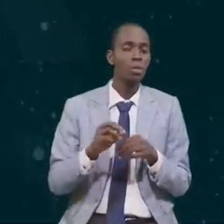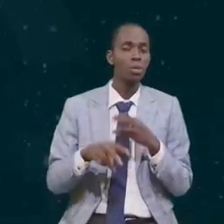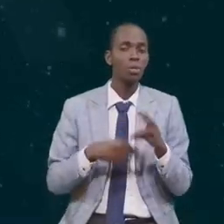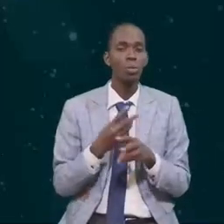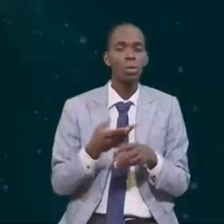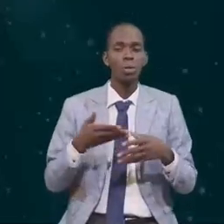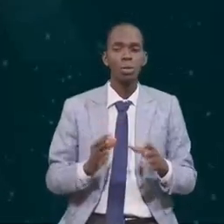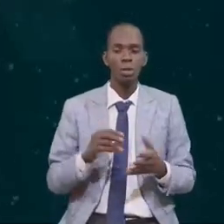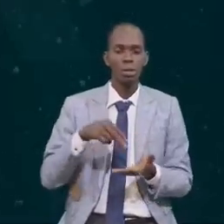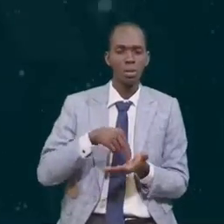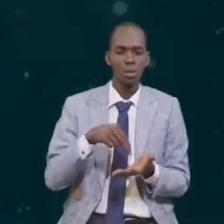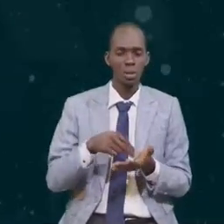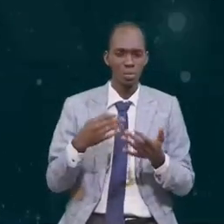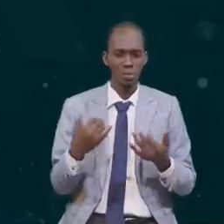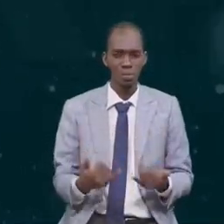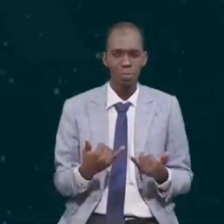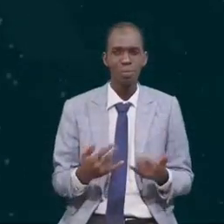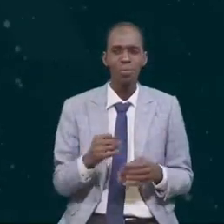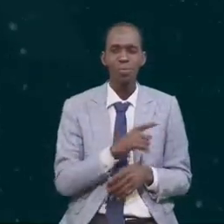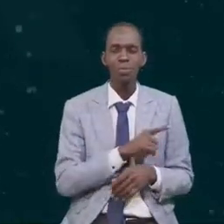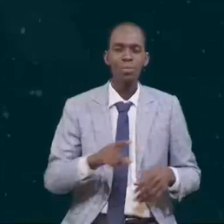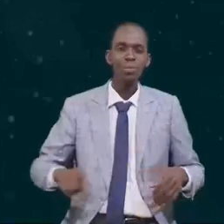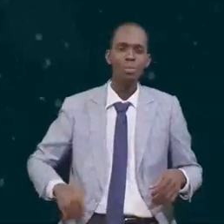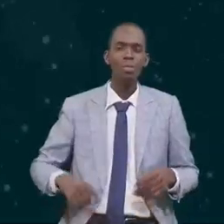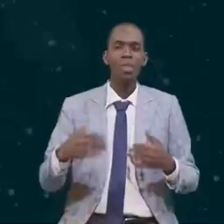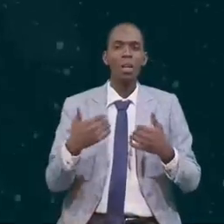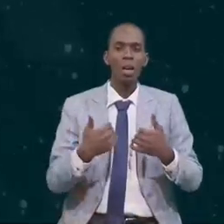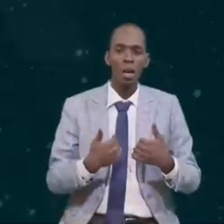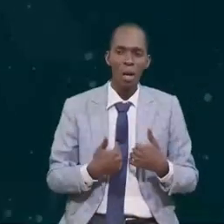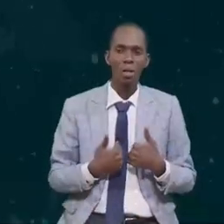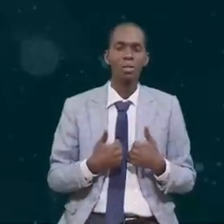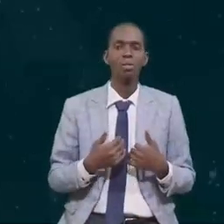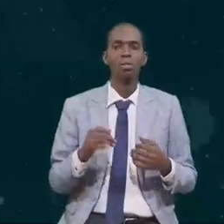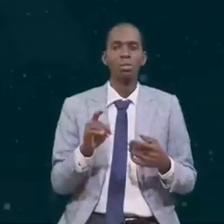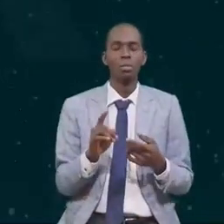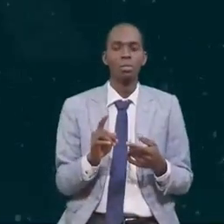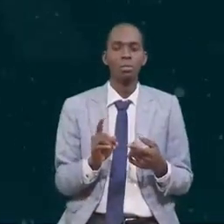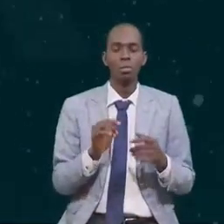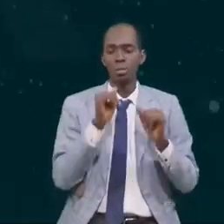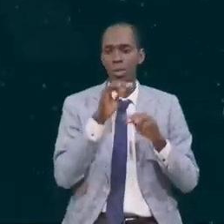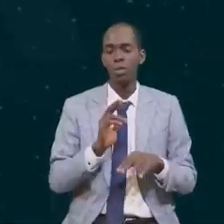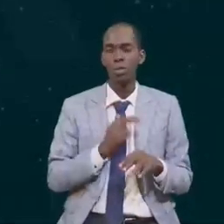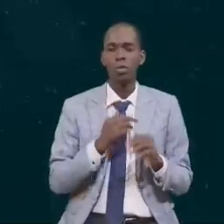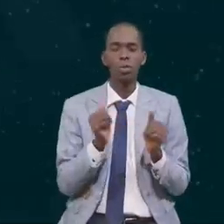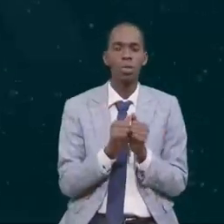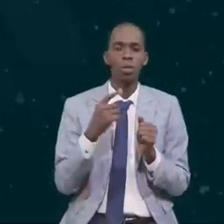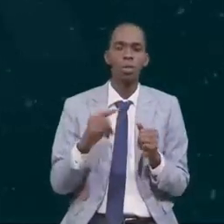En ce moment, de par le monde, levons-nous et parlons à Dieu par ce premier message